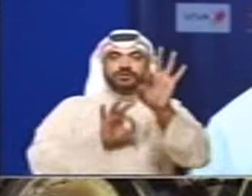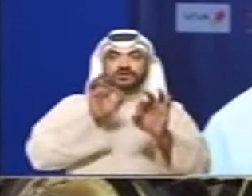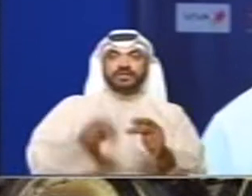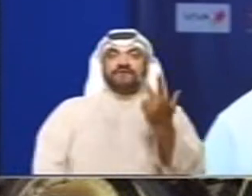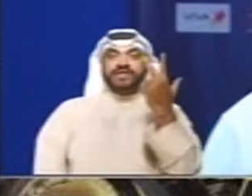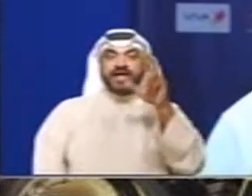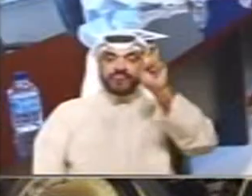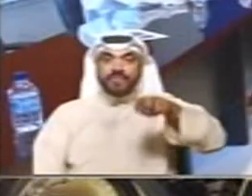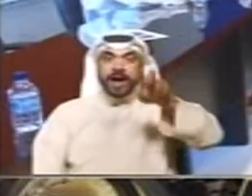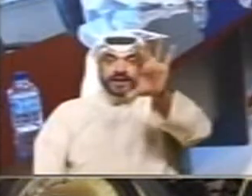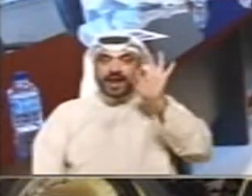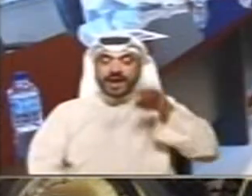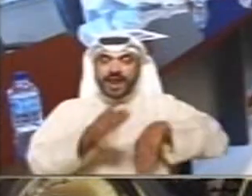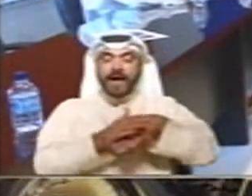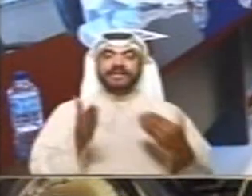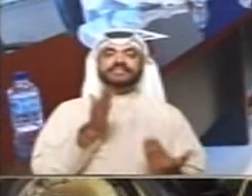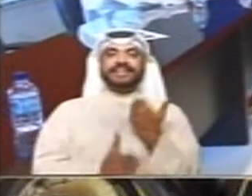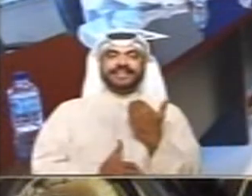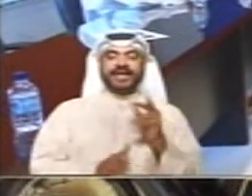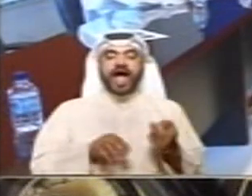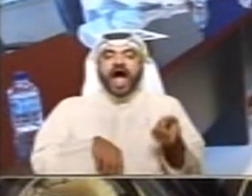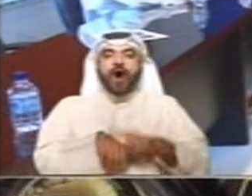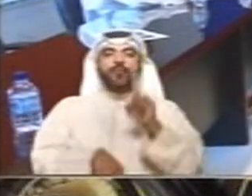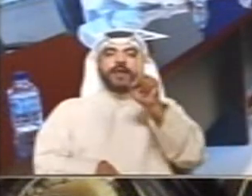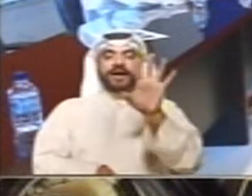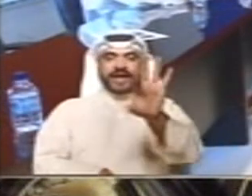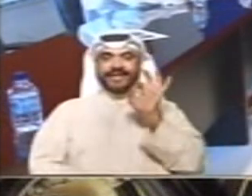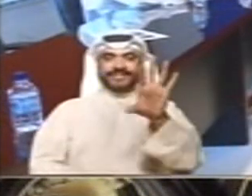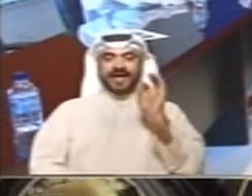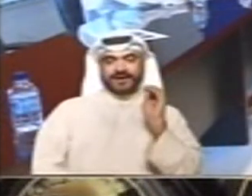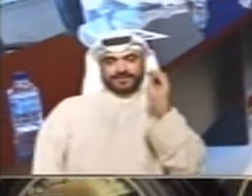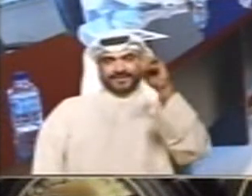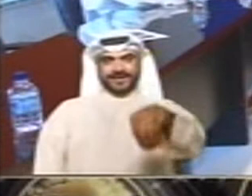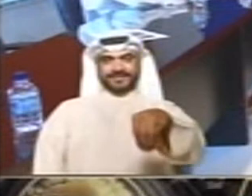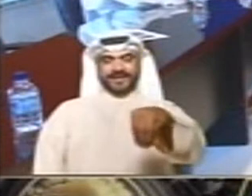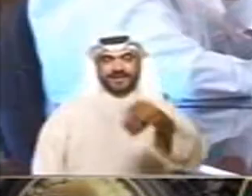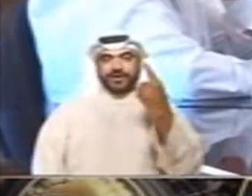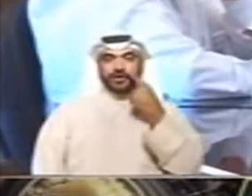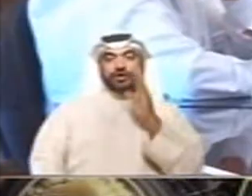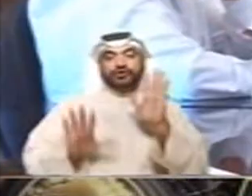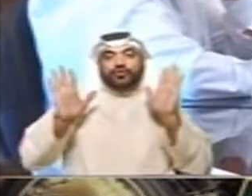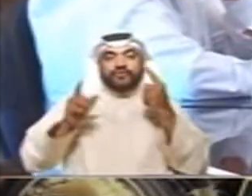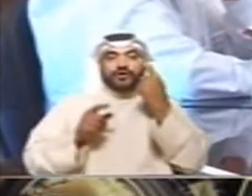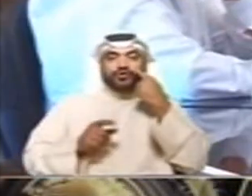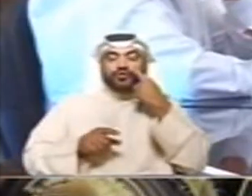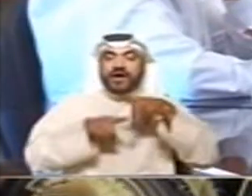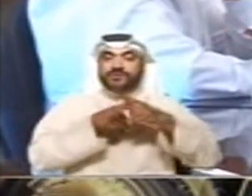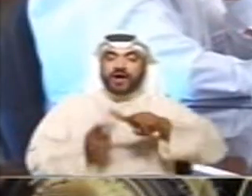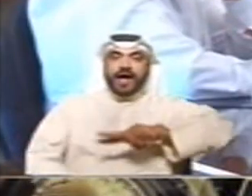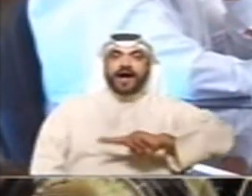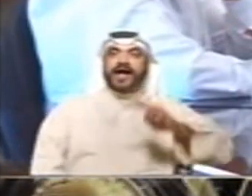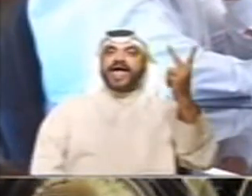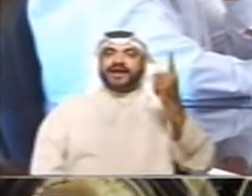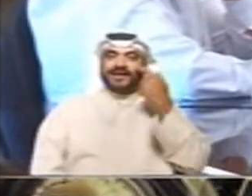يتم اختيارهم للمنتخب. إذن تبقى هي رؤية جديدة للصربي رادي يراهن فيها على صناعة مختلفة